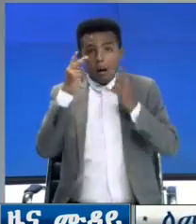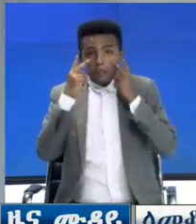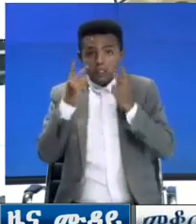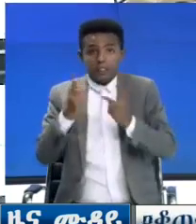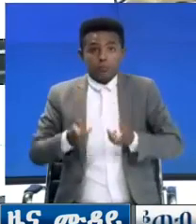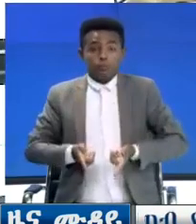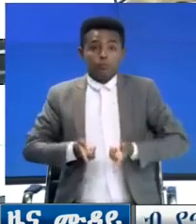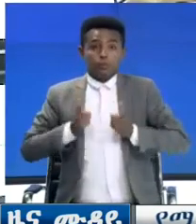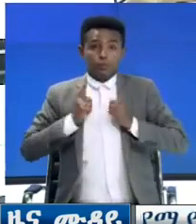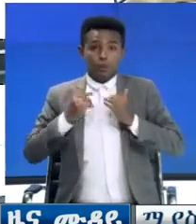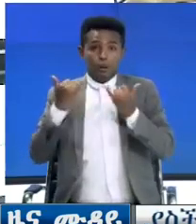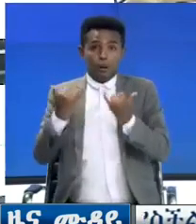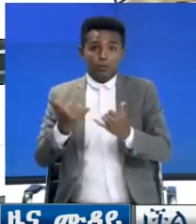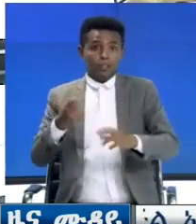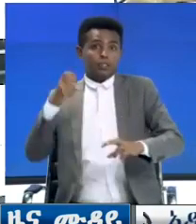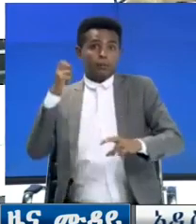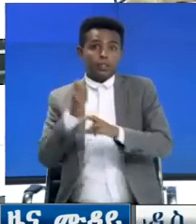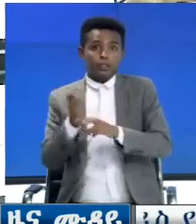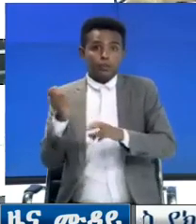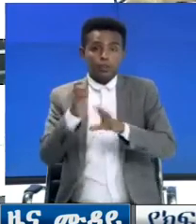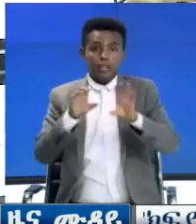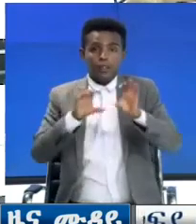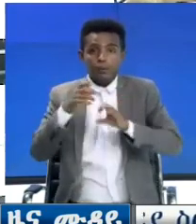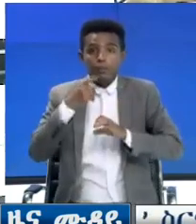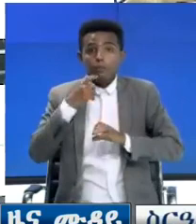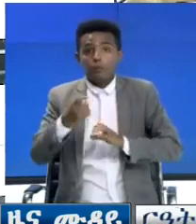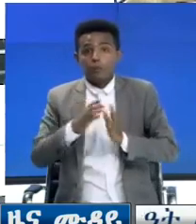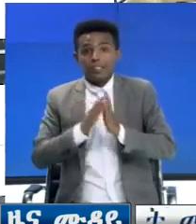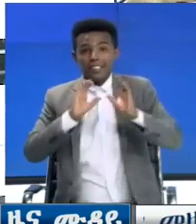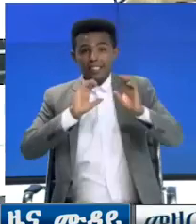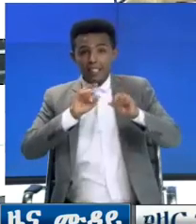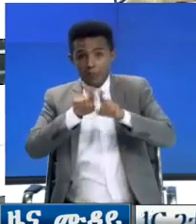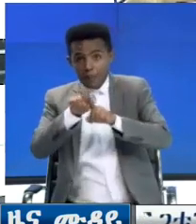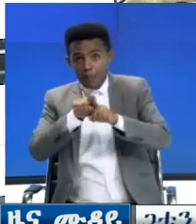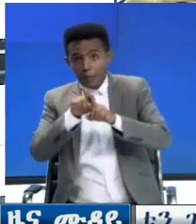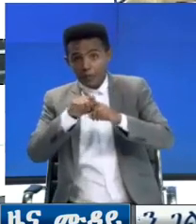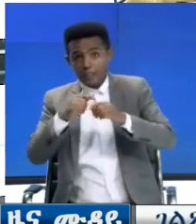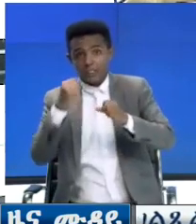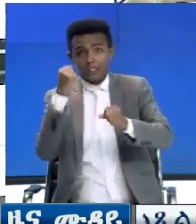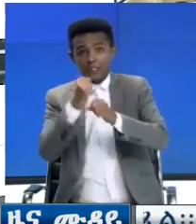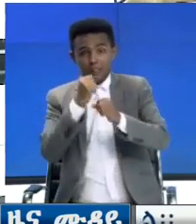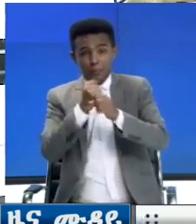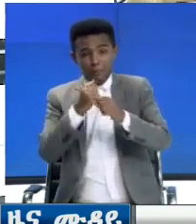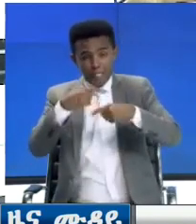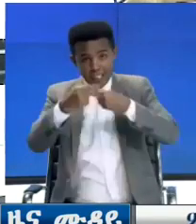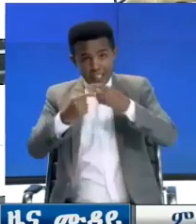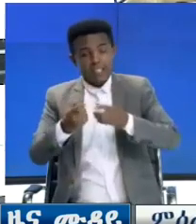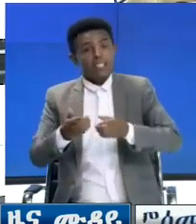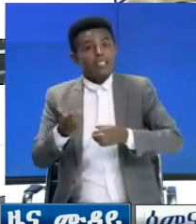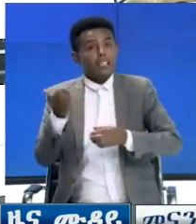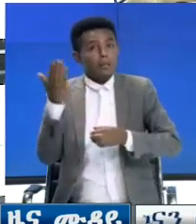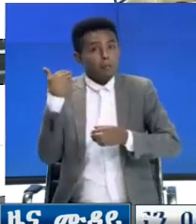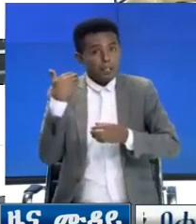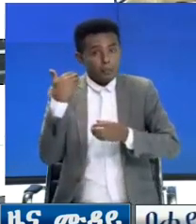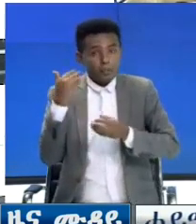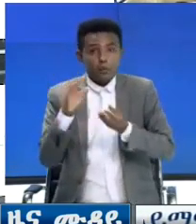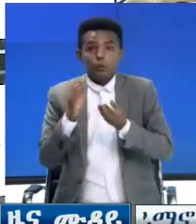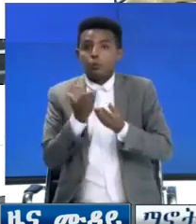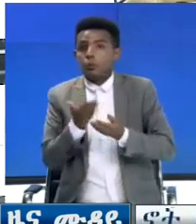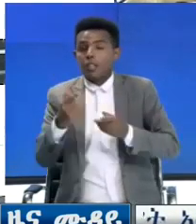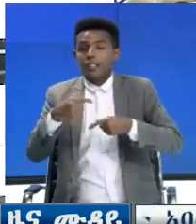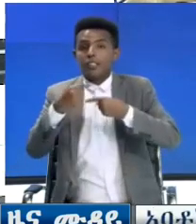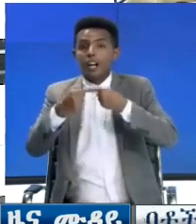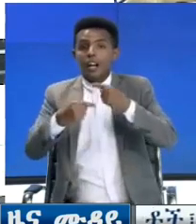አምባሳደሯ። የተግባቦት ስራዎች፣ ጥንቃቄ ስራዎች፣ ሰልፍ ኳራንቲን መሄድ የነበረባቸው ጉዳዮች አልሄዱ።